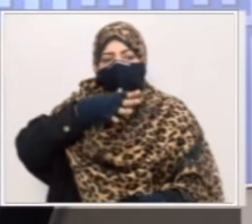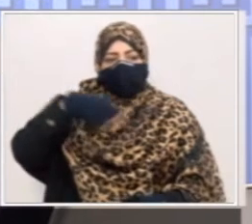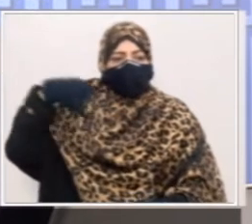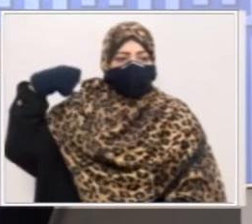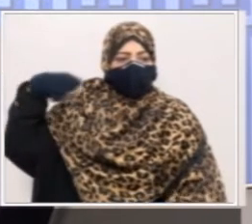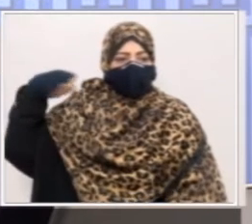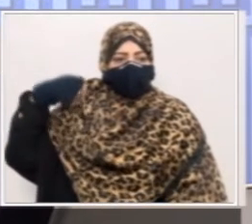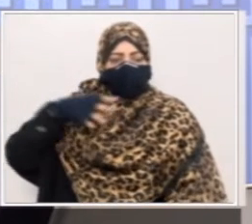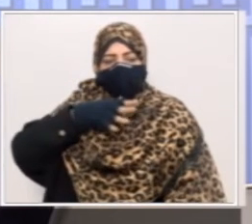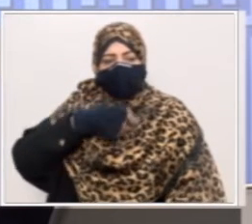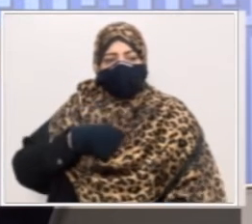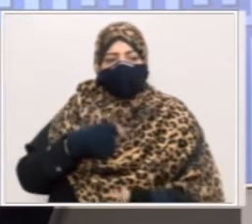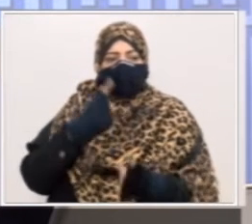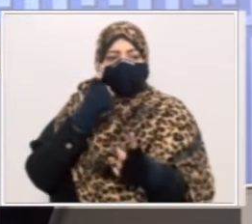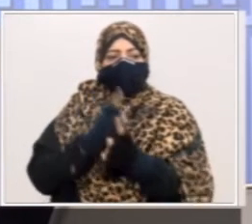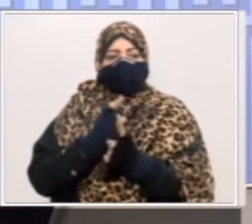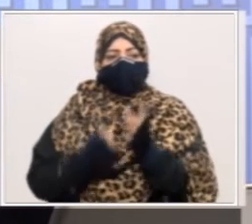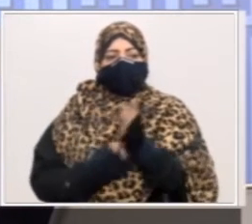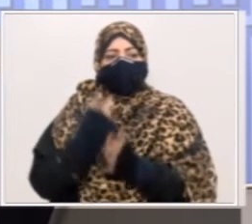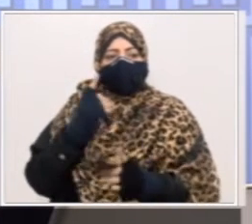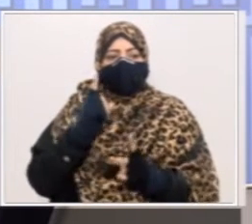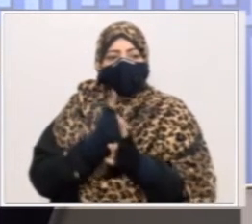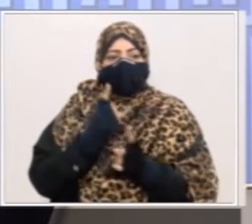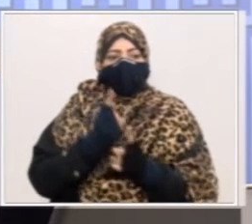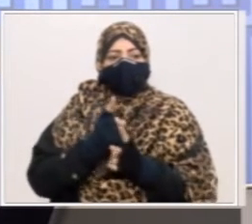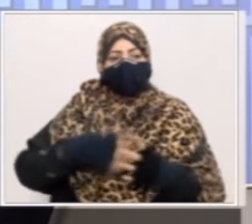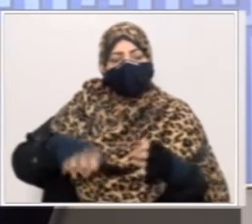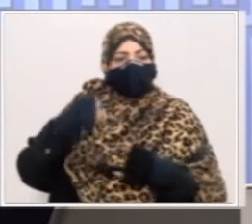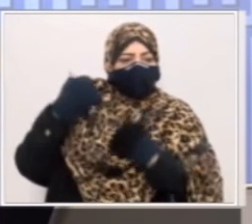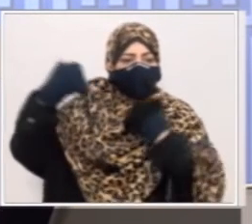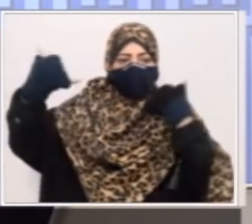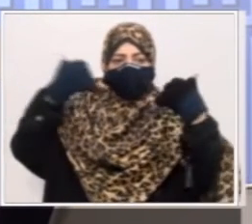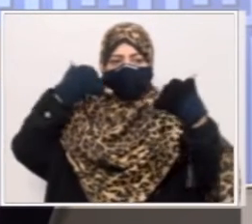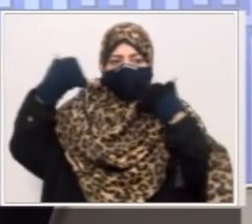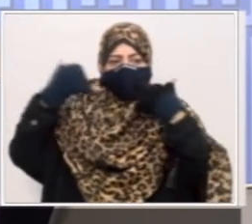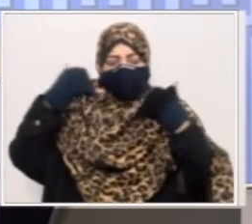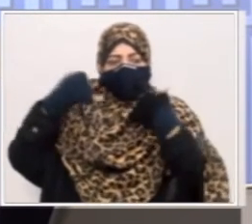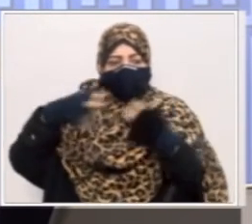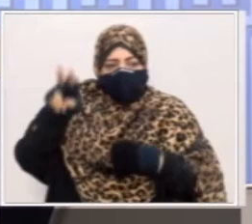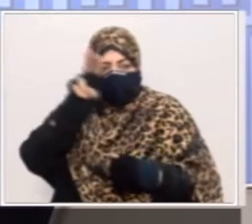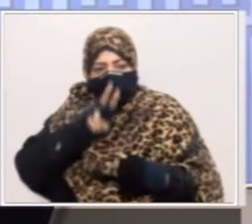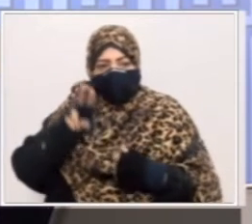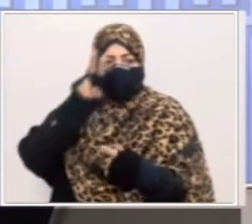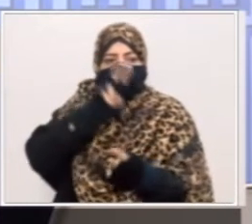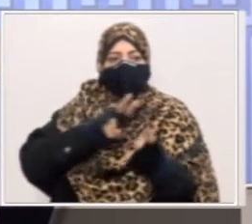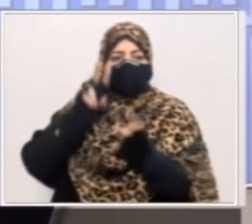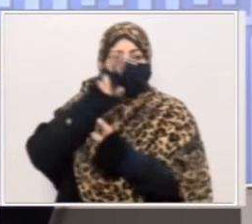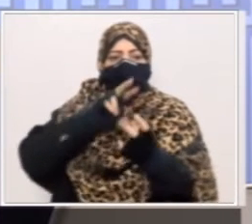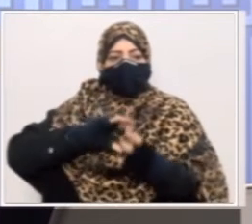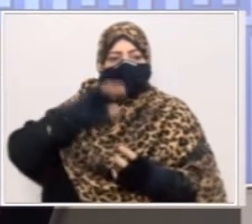ونستقبل فيه اتصالاتكم لنعلق عليها أو لنتحاور فيها